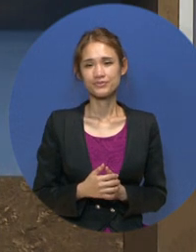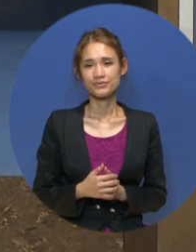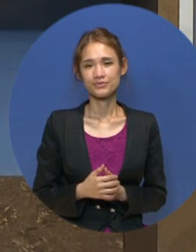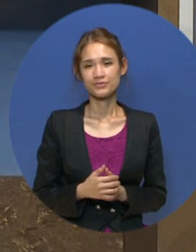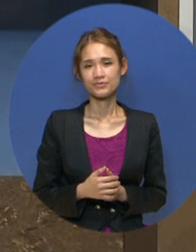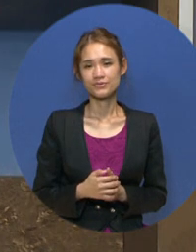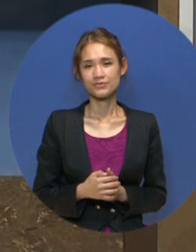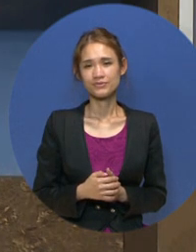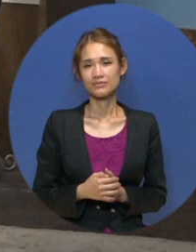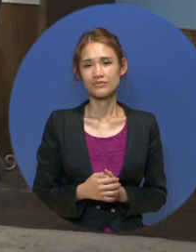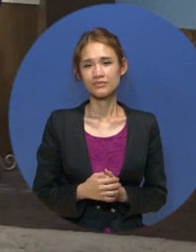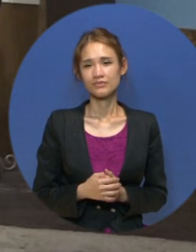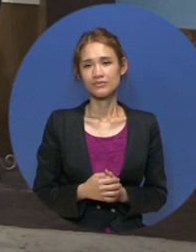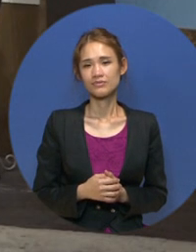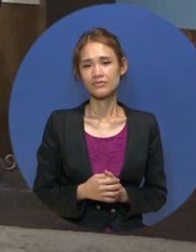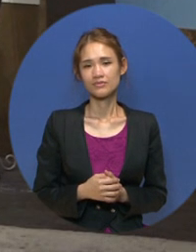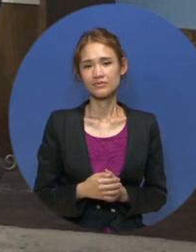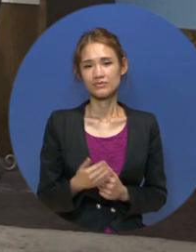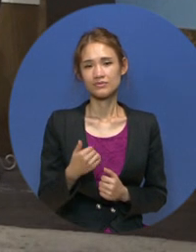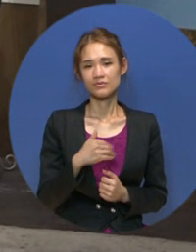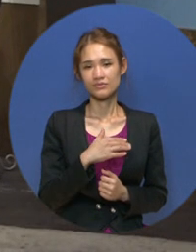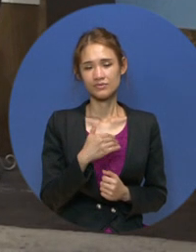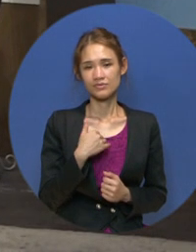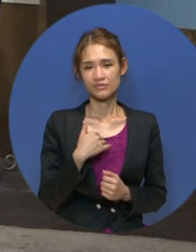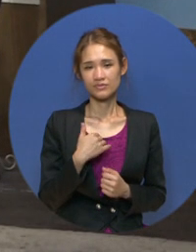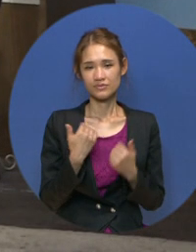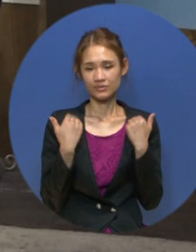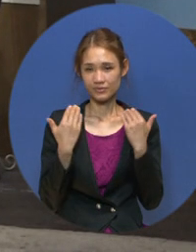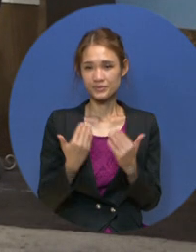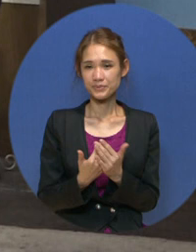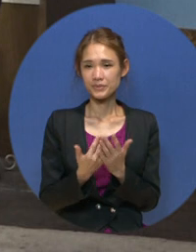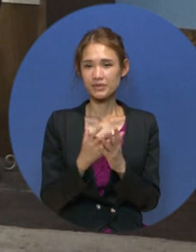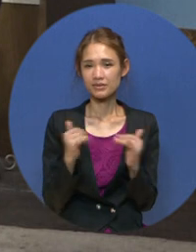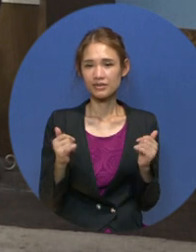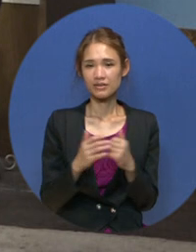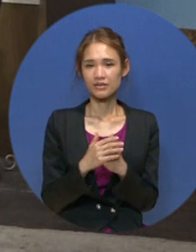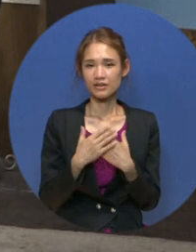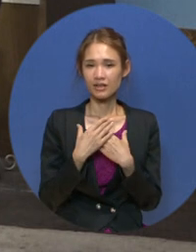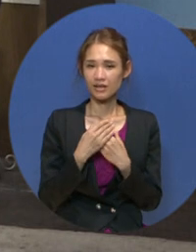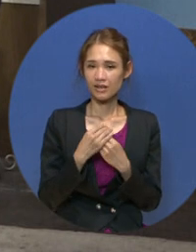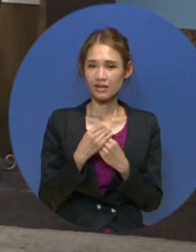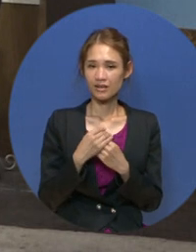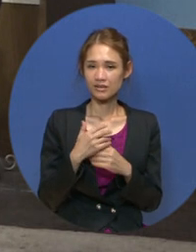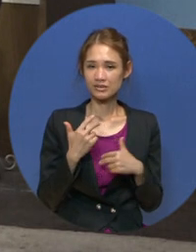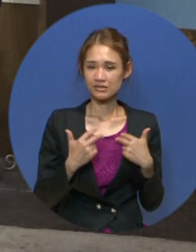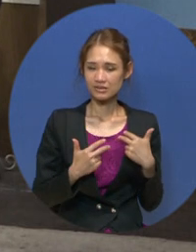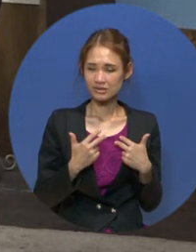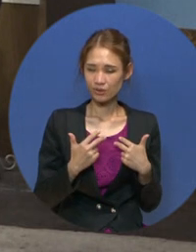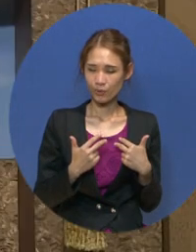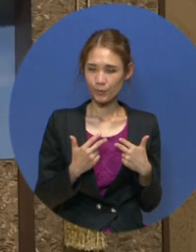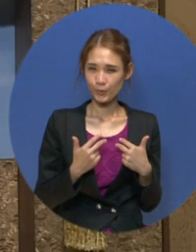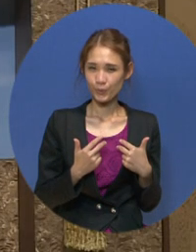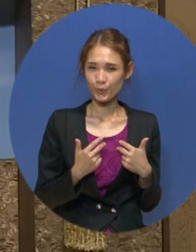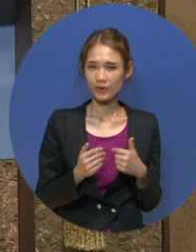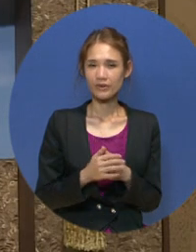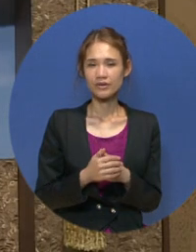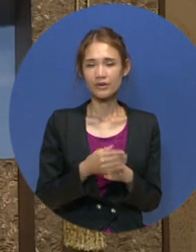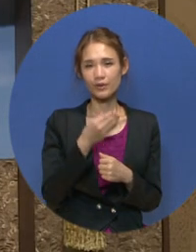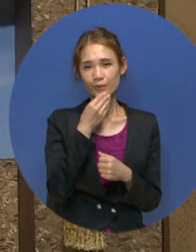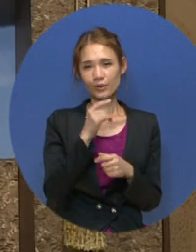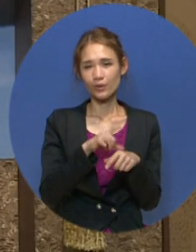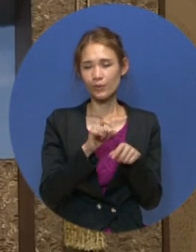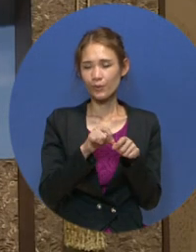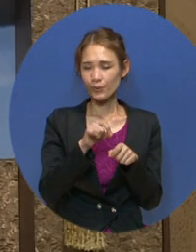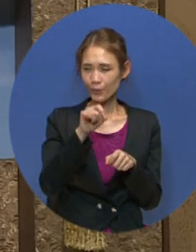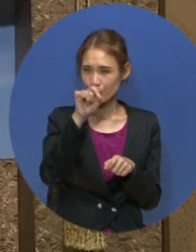순간이 있으신가요? 저희가 발달장애인들이 안전하게 즐겁게 행복하게 오래 일할